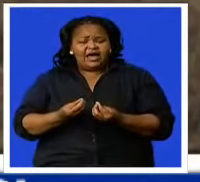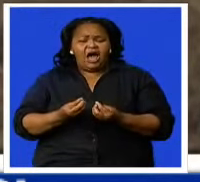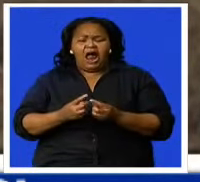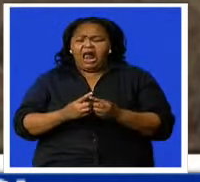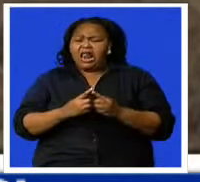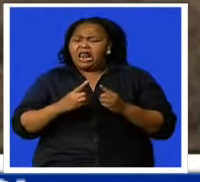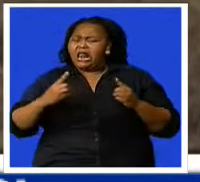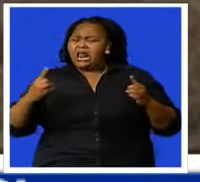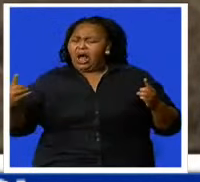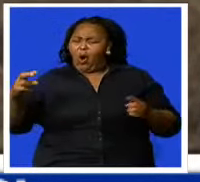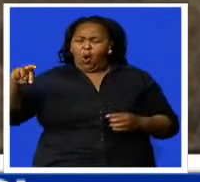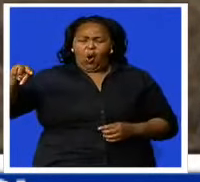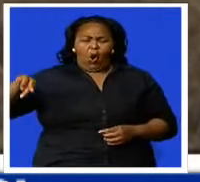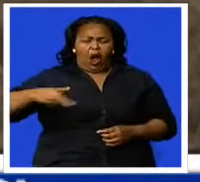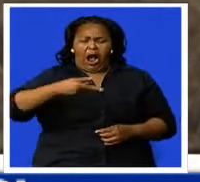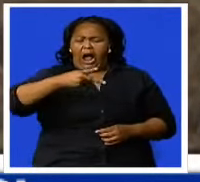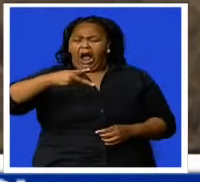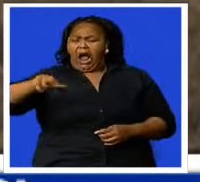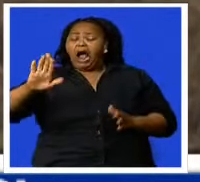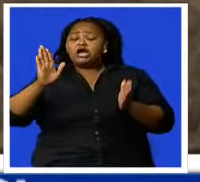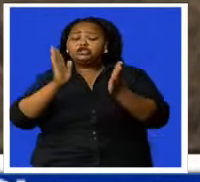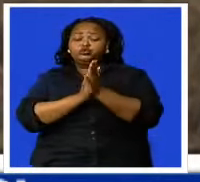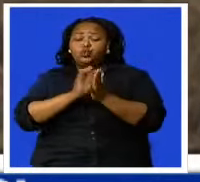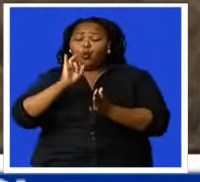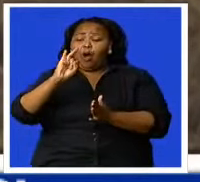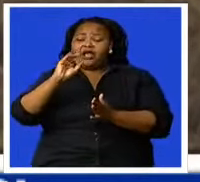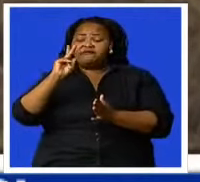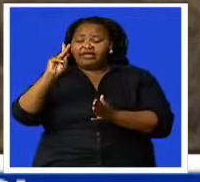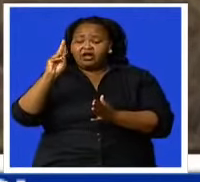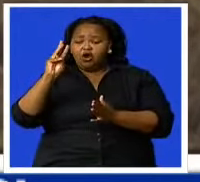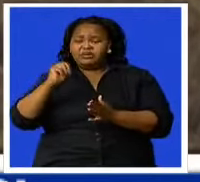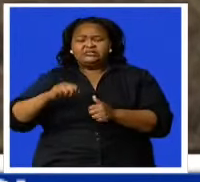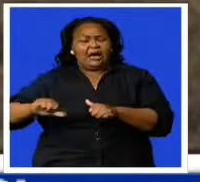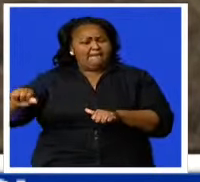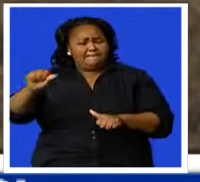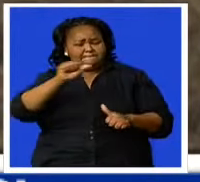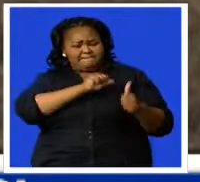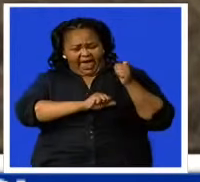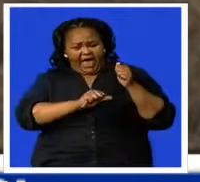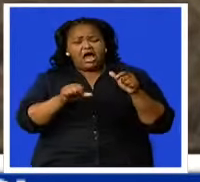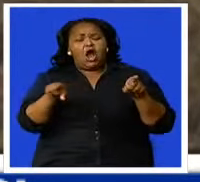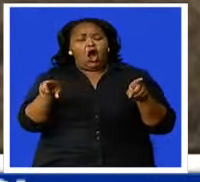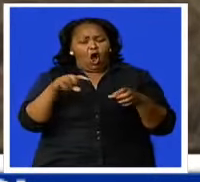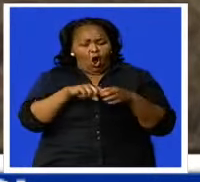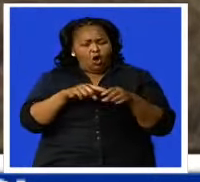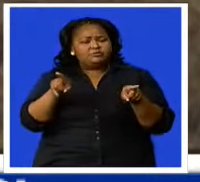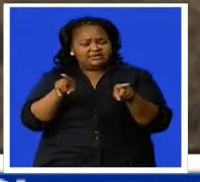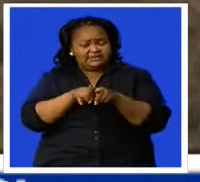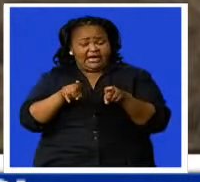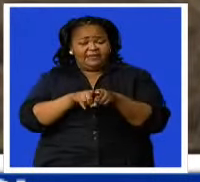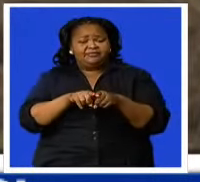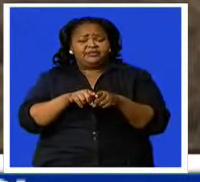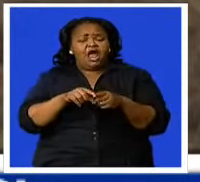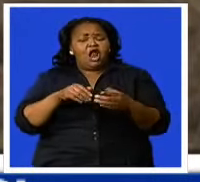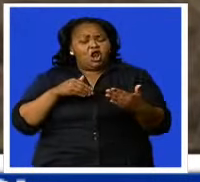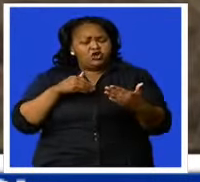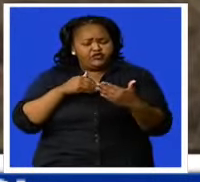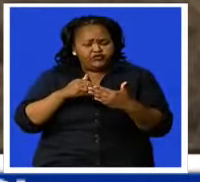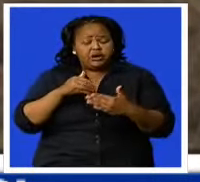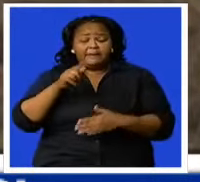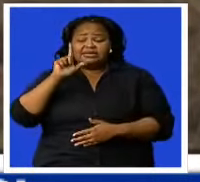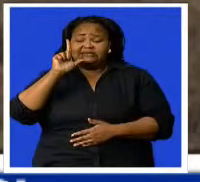naka esikolweni hambe 12 kilometers nawe ekhaya lo thudane bekahamba 7 kilometers kuhamba